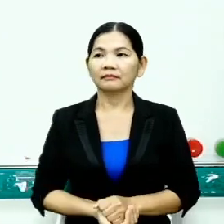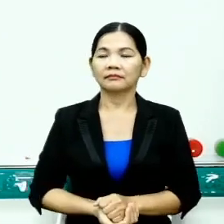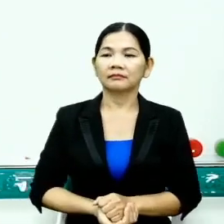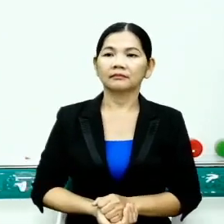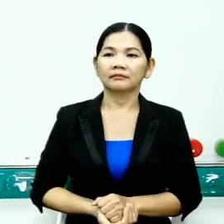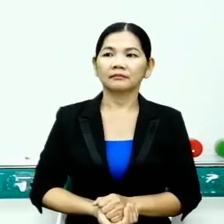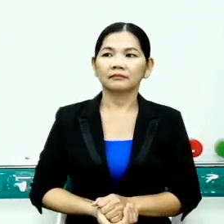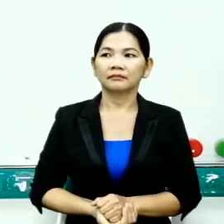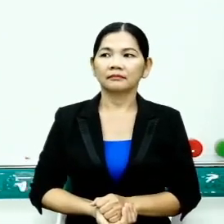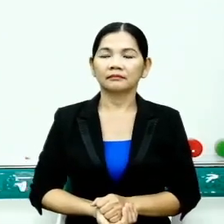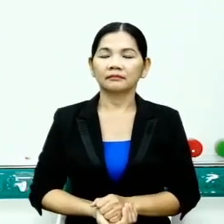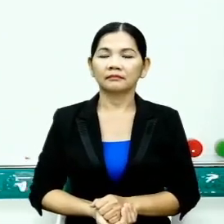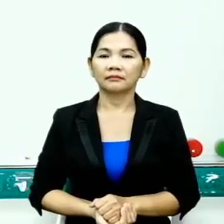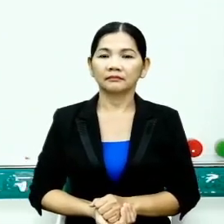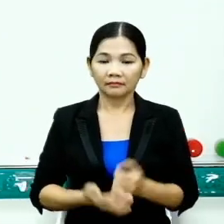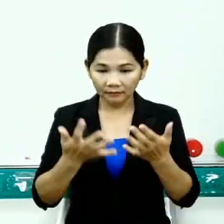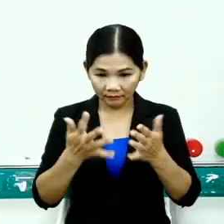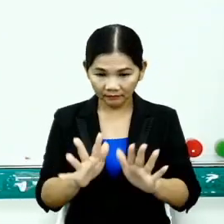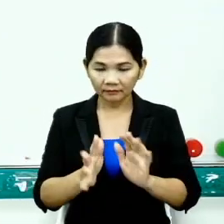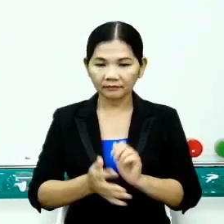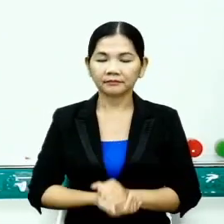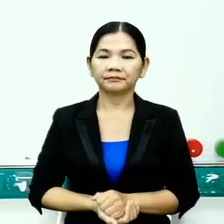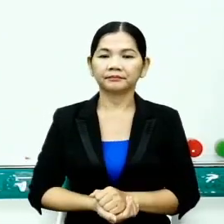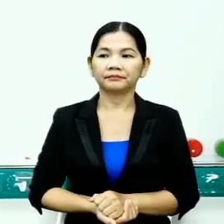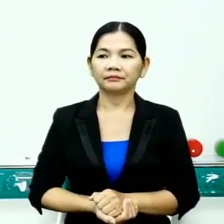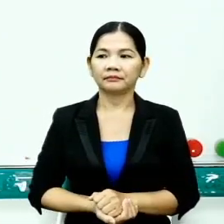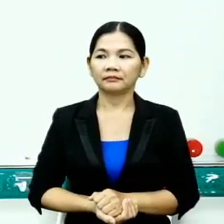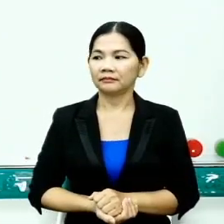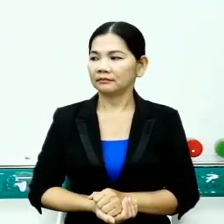chá hai hai